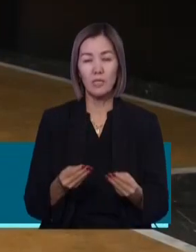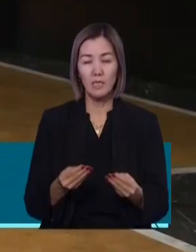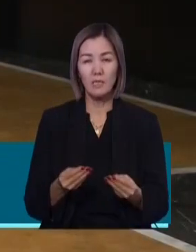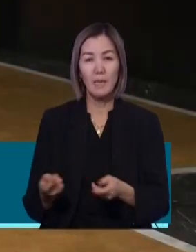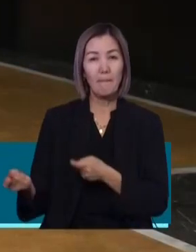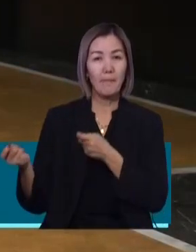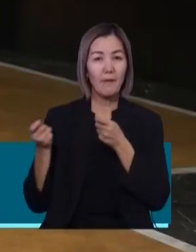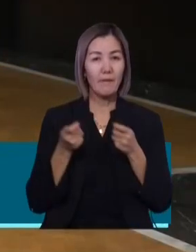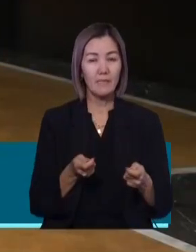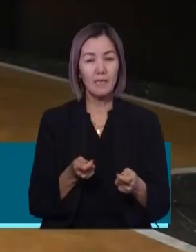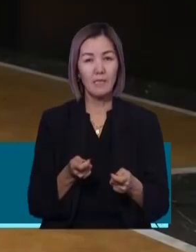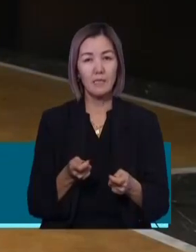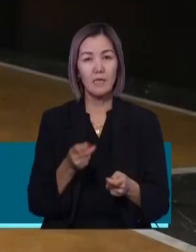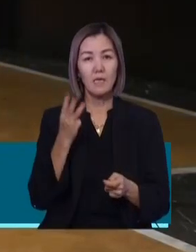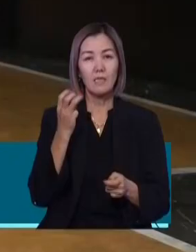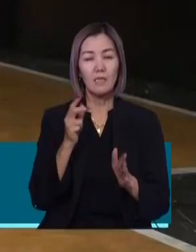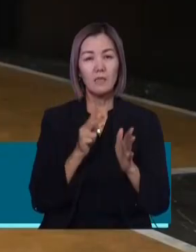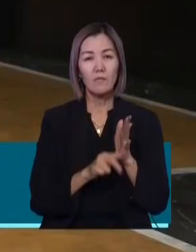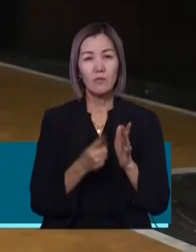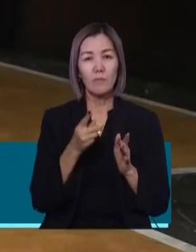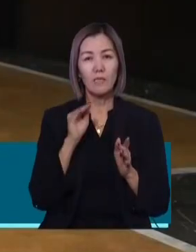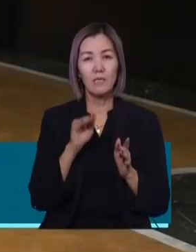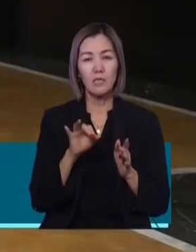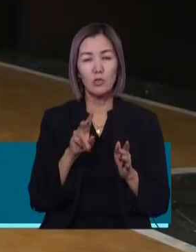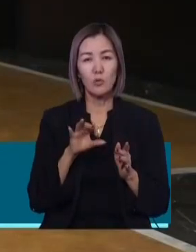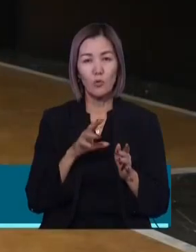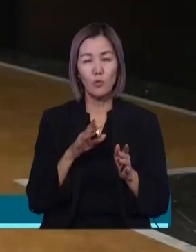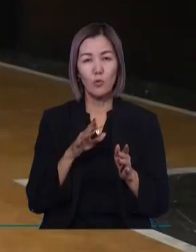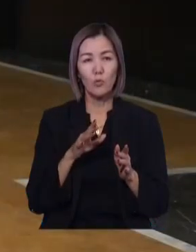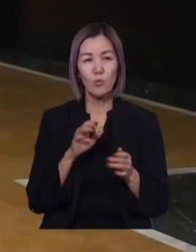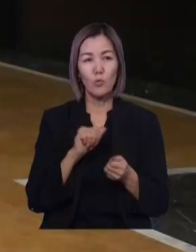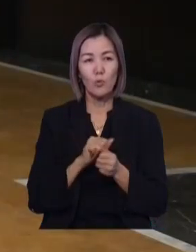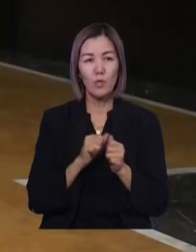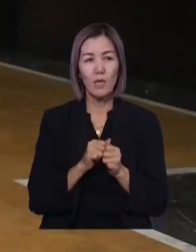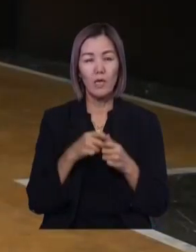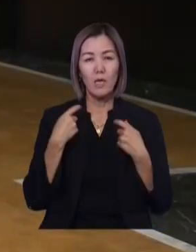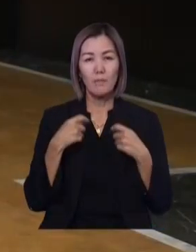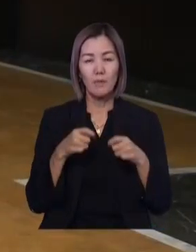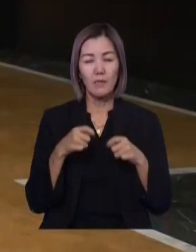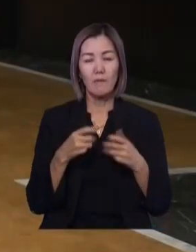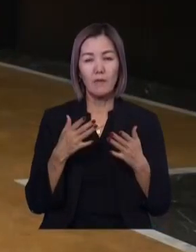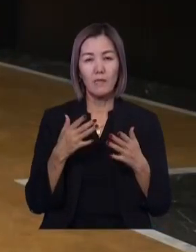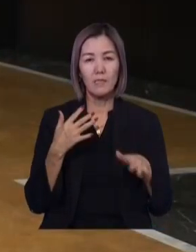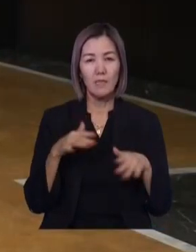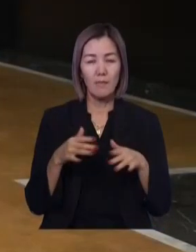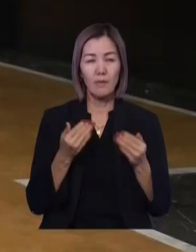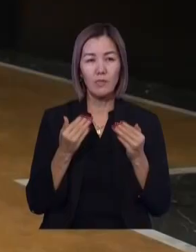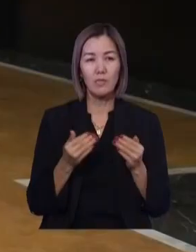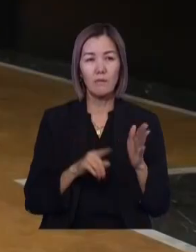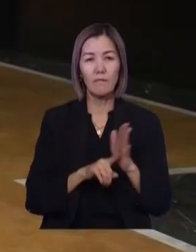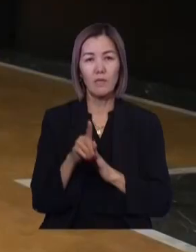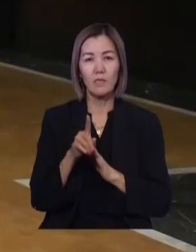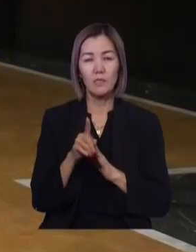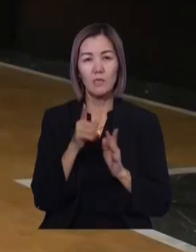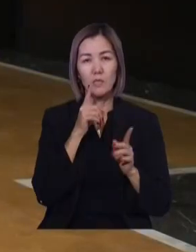На сегодняшний день доставлено 381 тысяча тонн угля. Темпы продаж замедляются. Многие закупили твердое топливо еще в первую